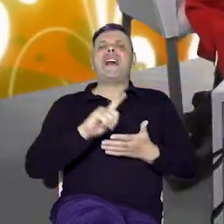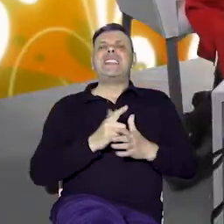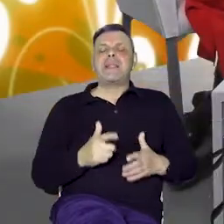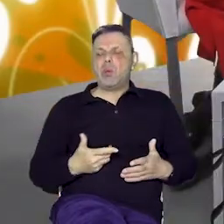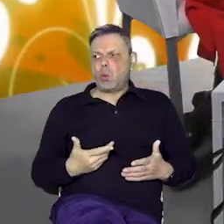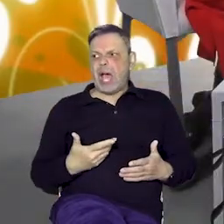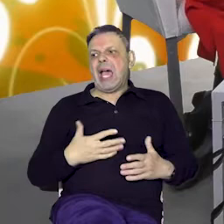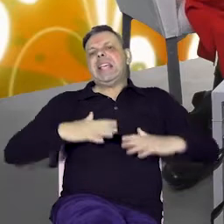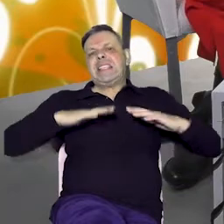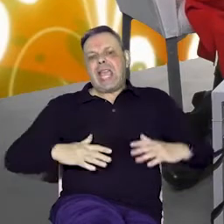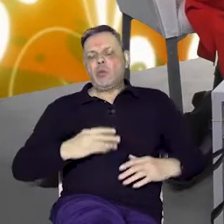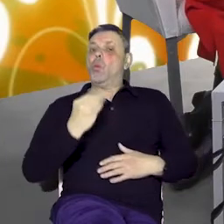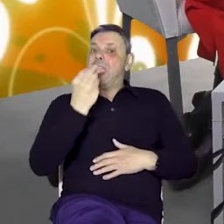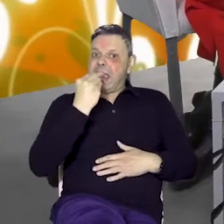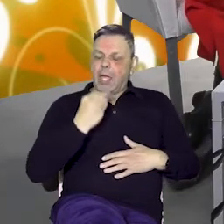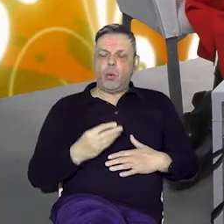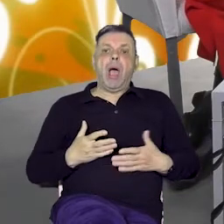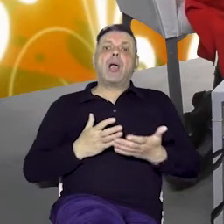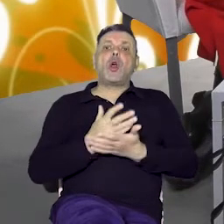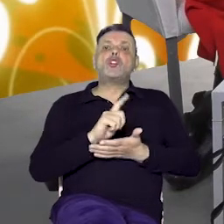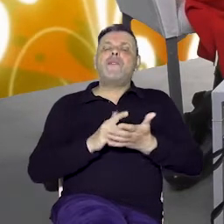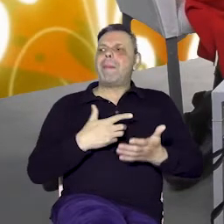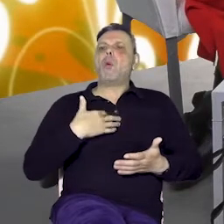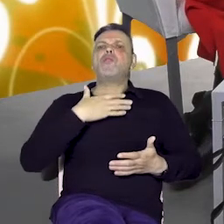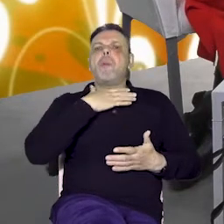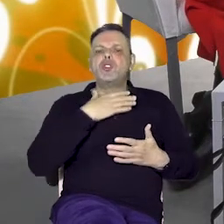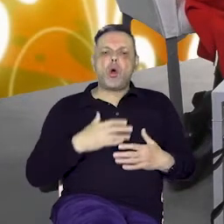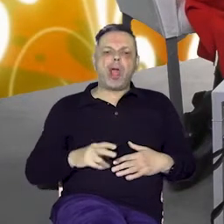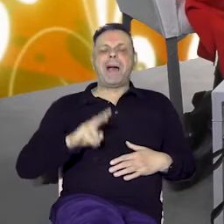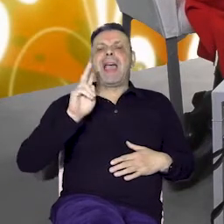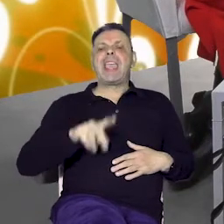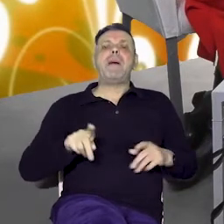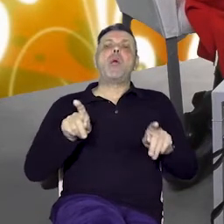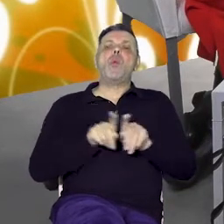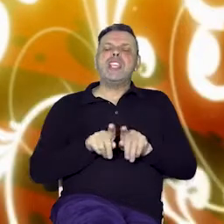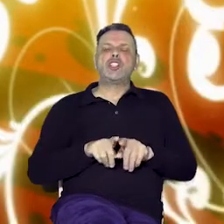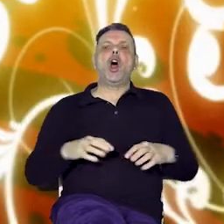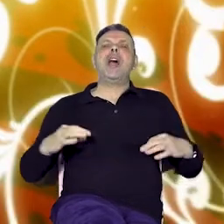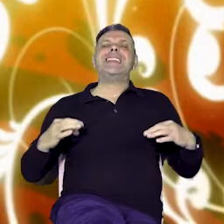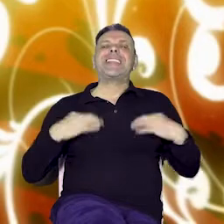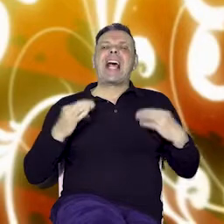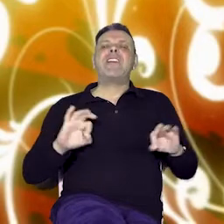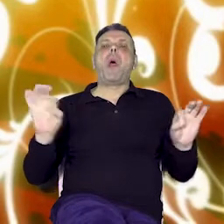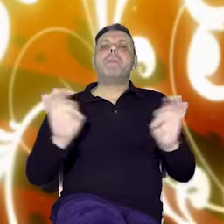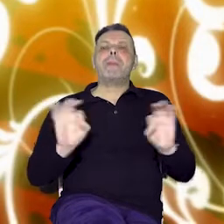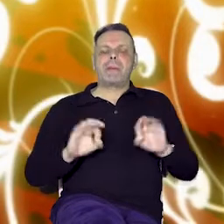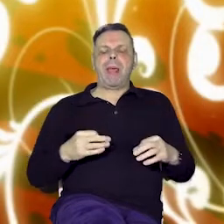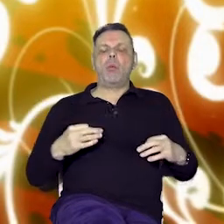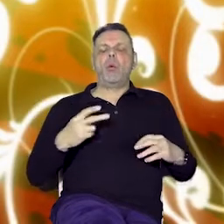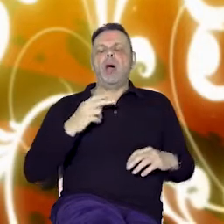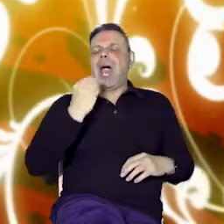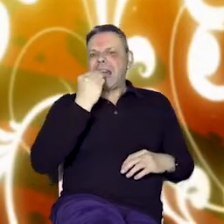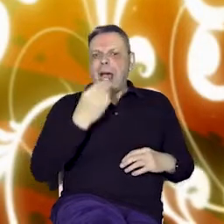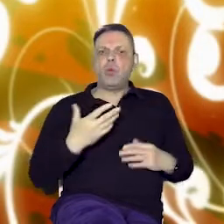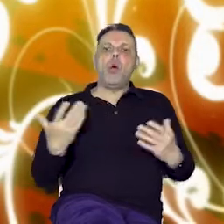zajedno ručaju večer, a kroz to vrijeme u svojim školama, vrtićima imaju isto zdravstveno pripremljenu hranu koju se